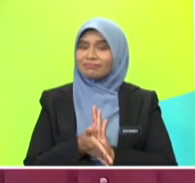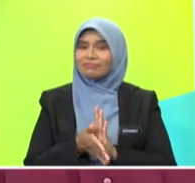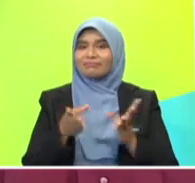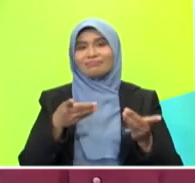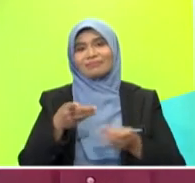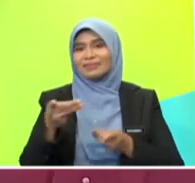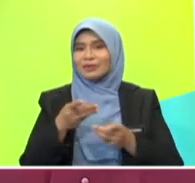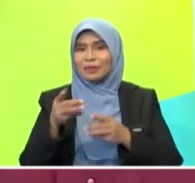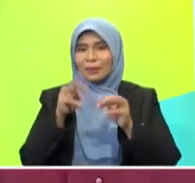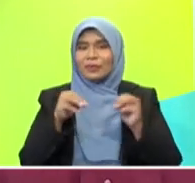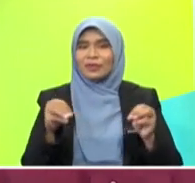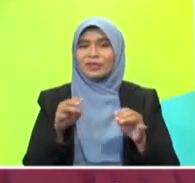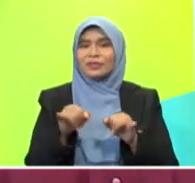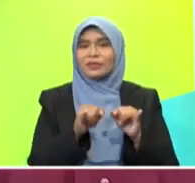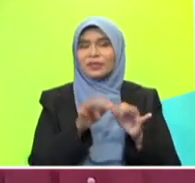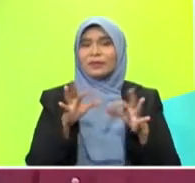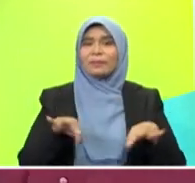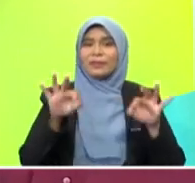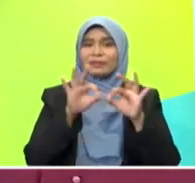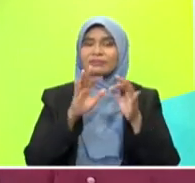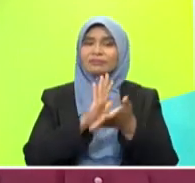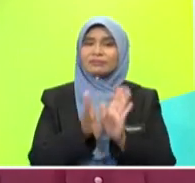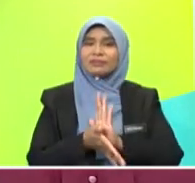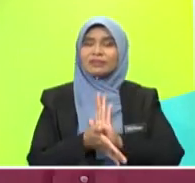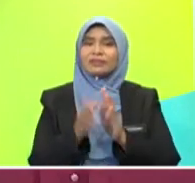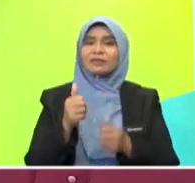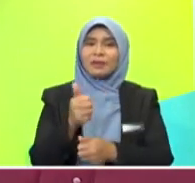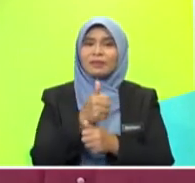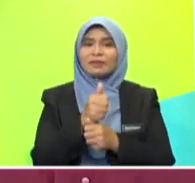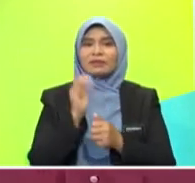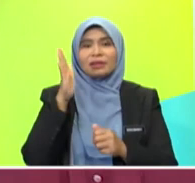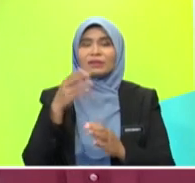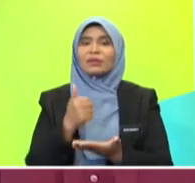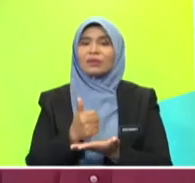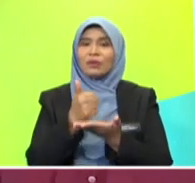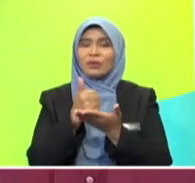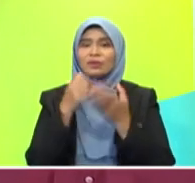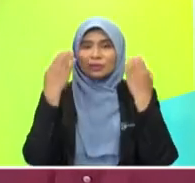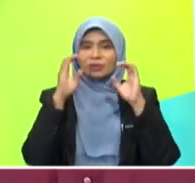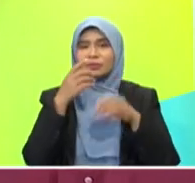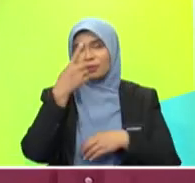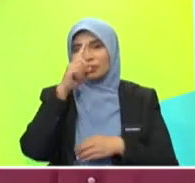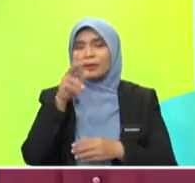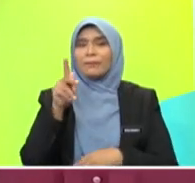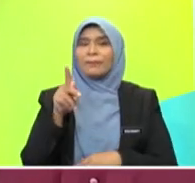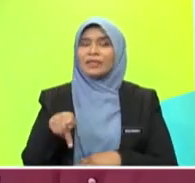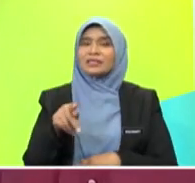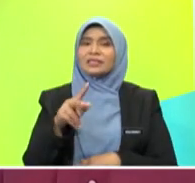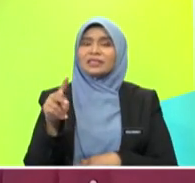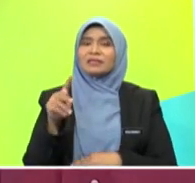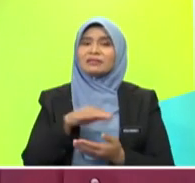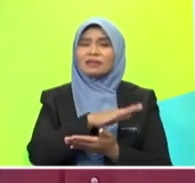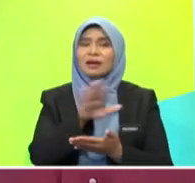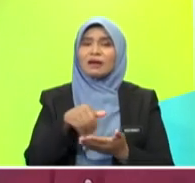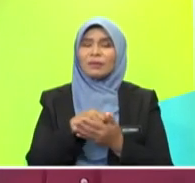sangat penting jadi pengawas akan tolong jenguk untuk memastikan semua murid mematuhi